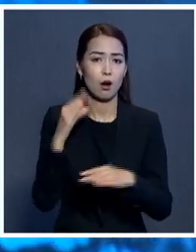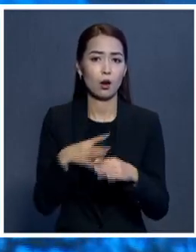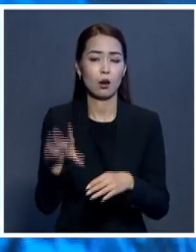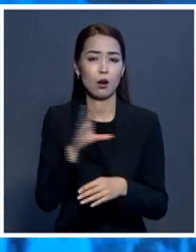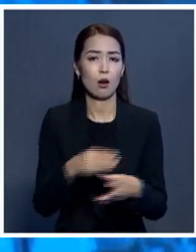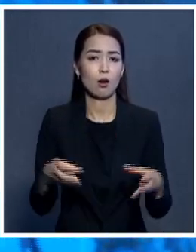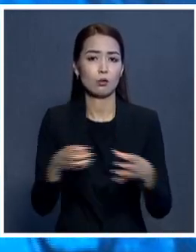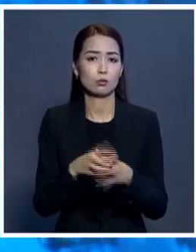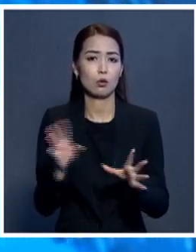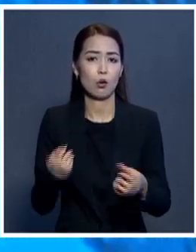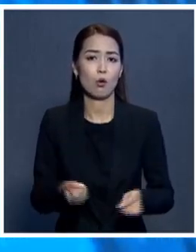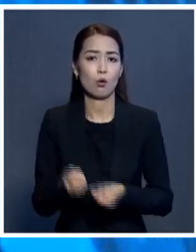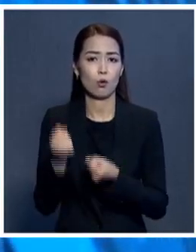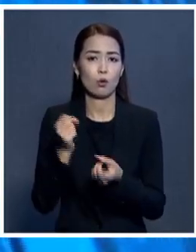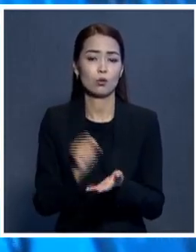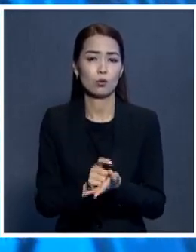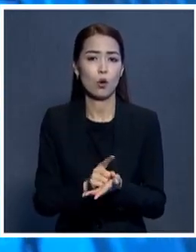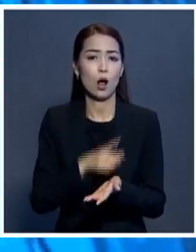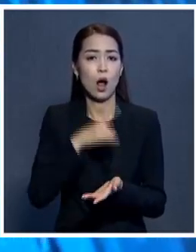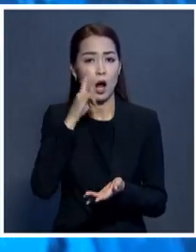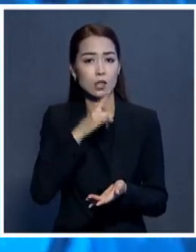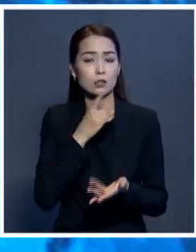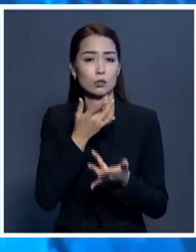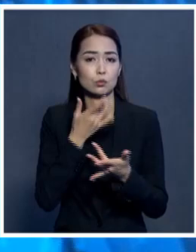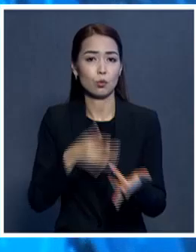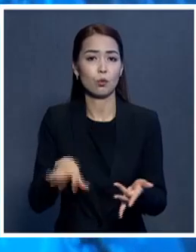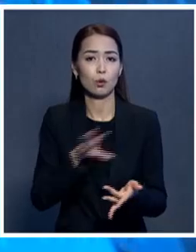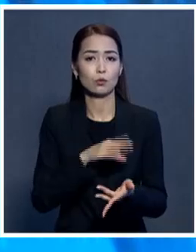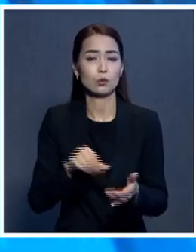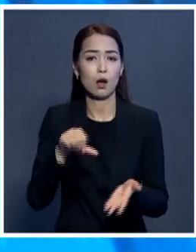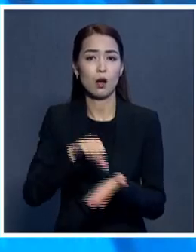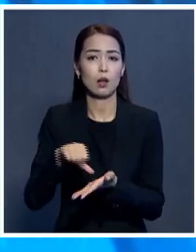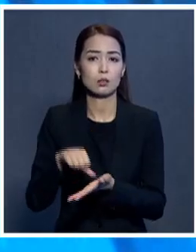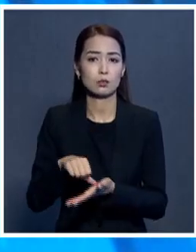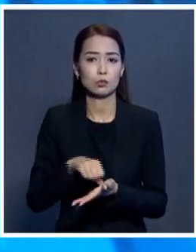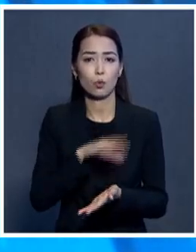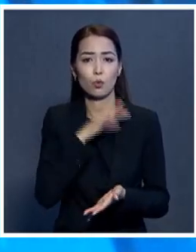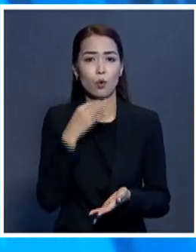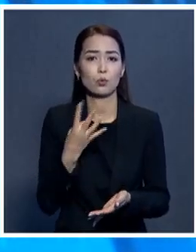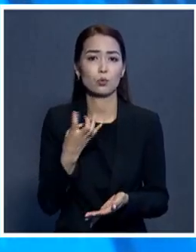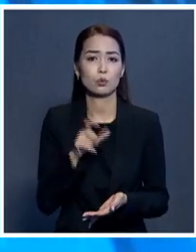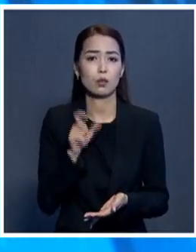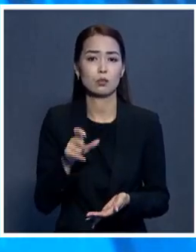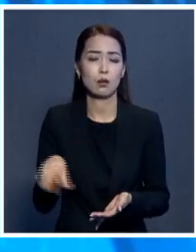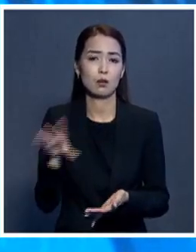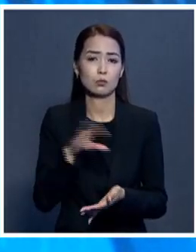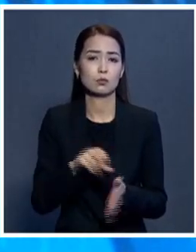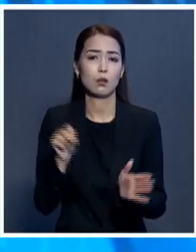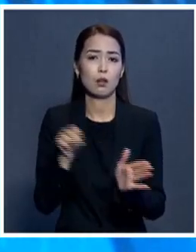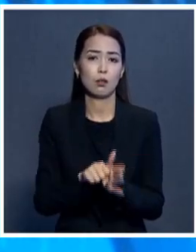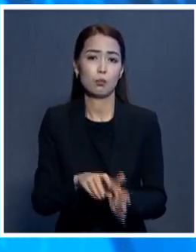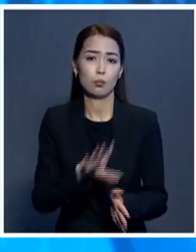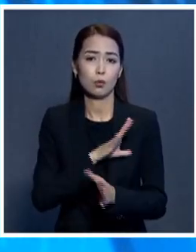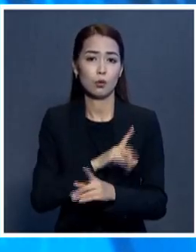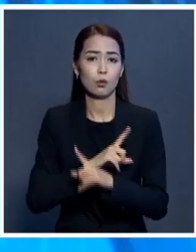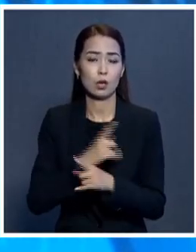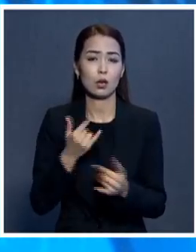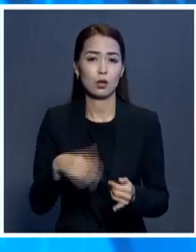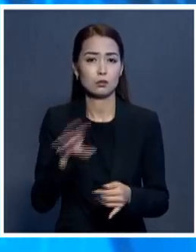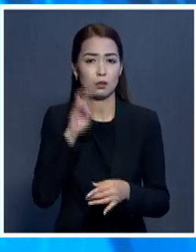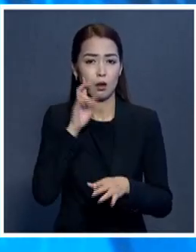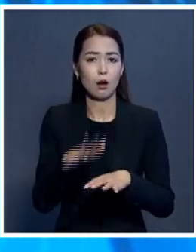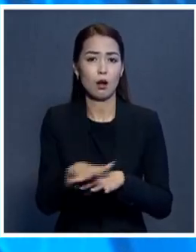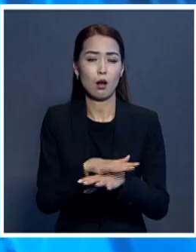қолдау көрсетіп отыр. Соңғы мәліметтер бойынша қақтығыстар басталғаннан бері 400-ден астам адам қаза тапқан. Сондықтан халықаралық